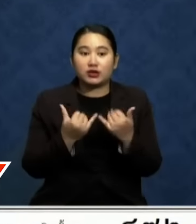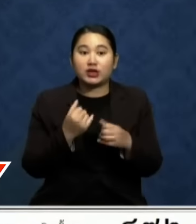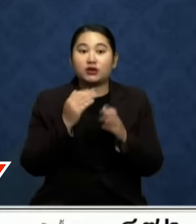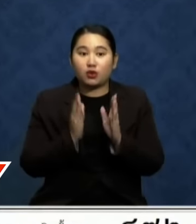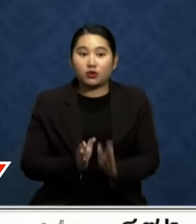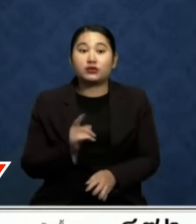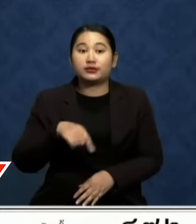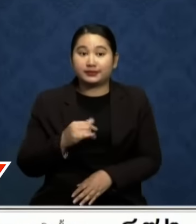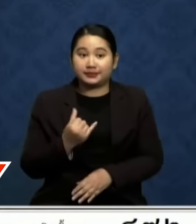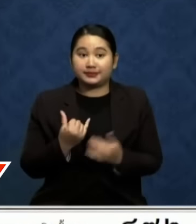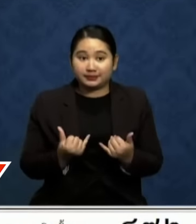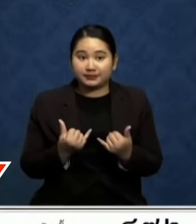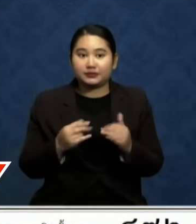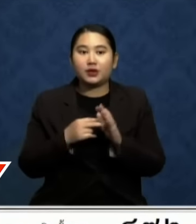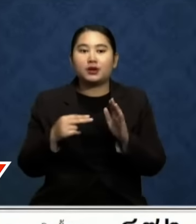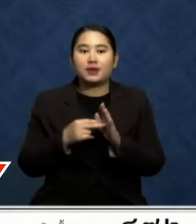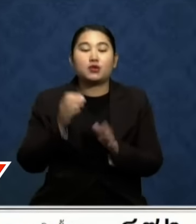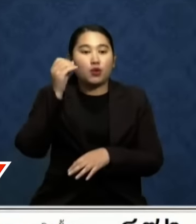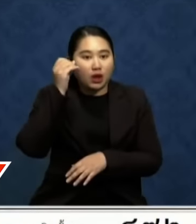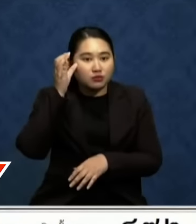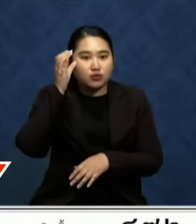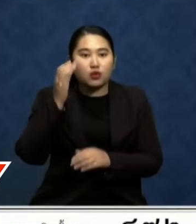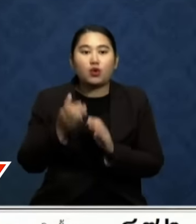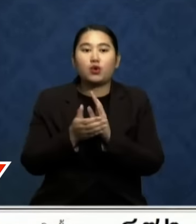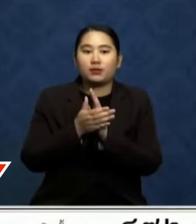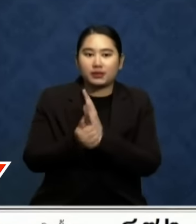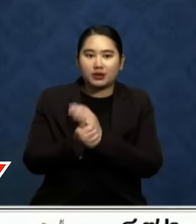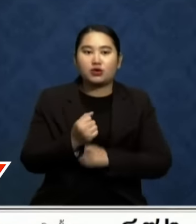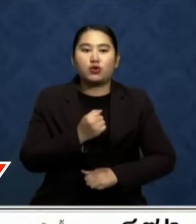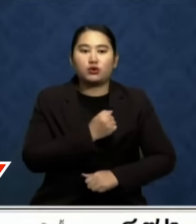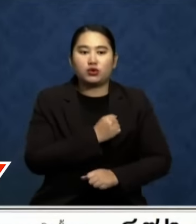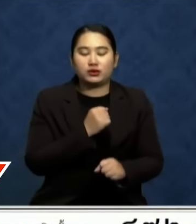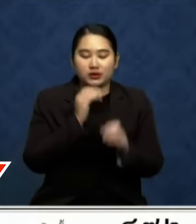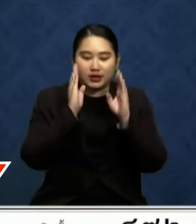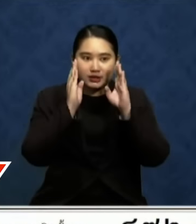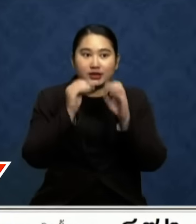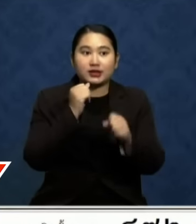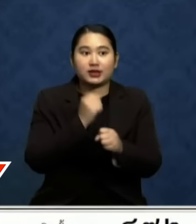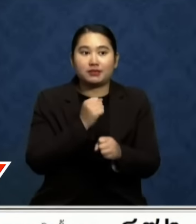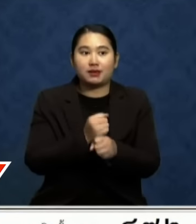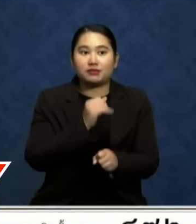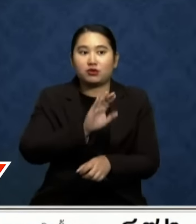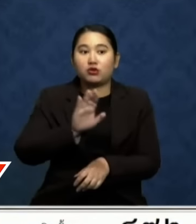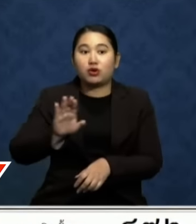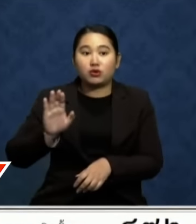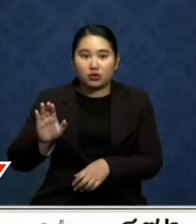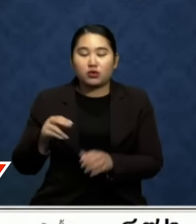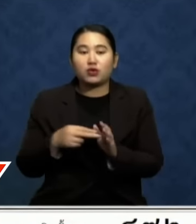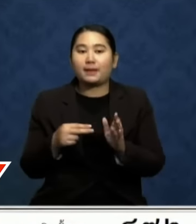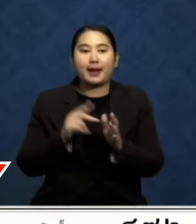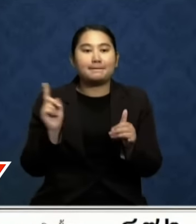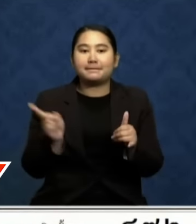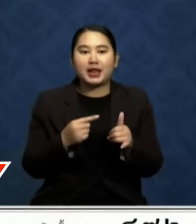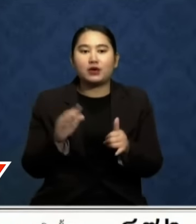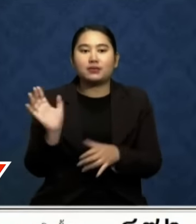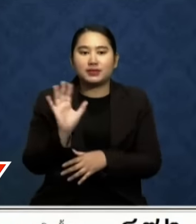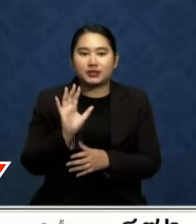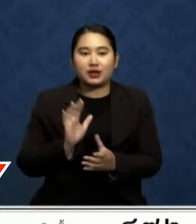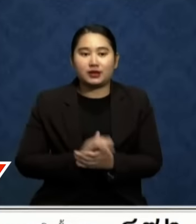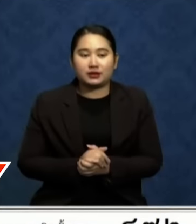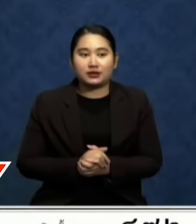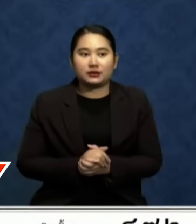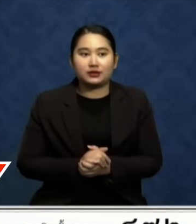ะมันก็มาจากความรู้ความสามารถความอดทนความตั้งใจของทุกท่านค่ะไม่ได้มาจากไม้เรียวถ้า